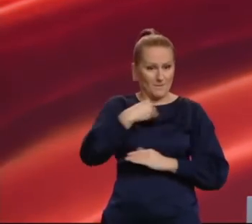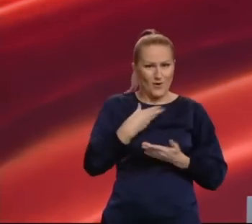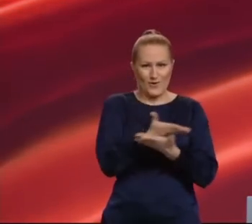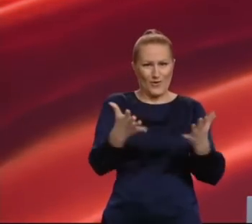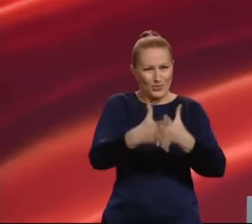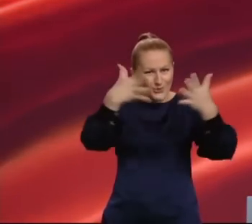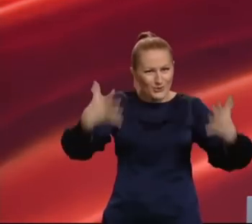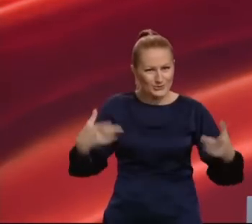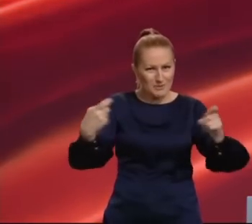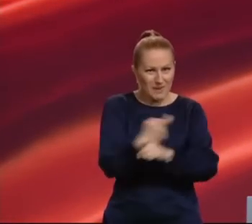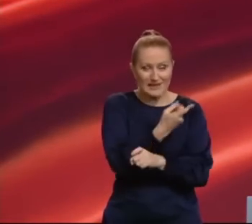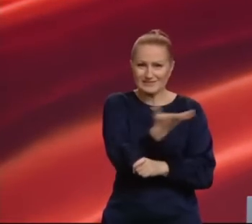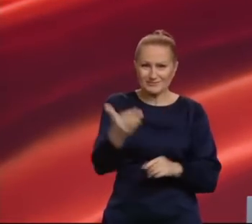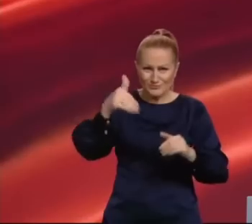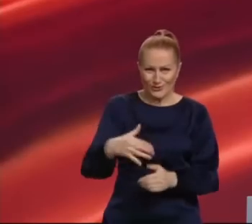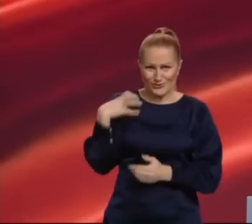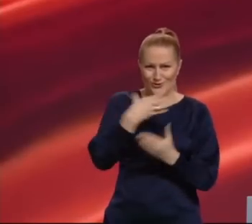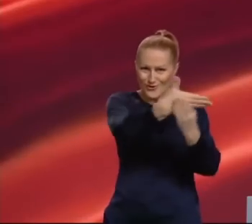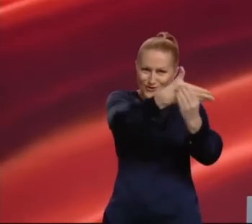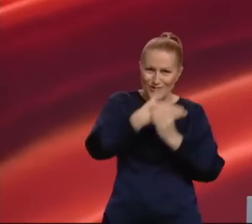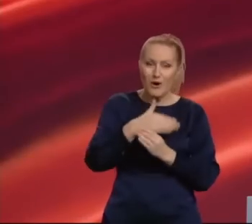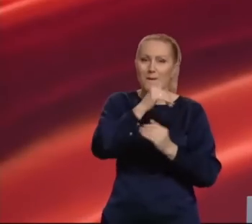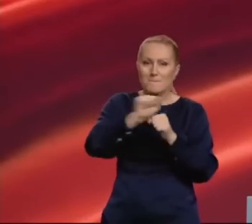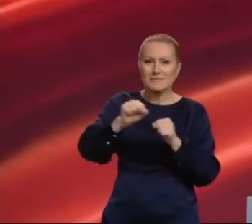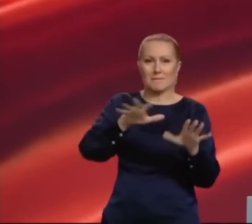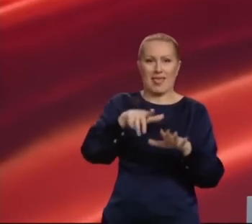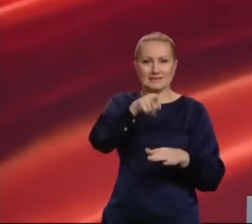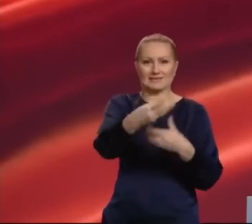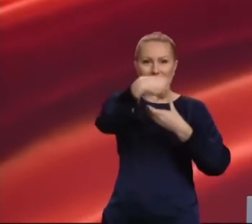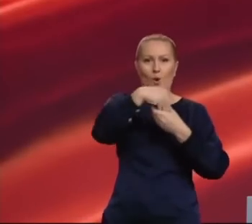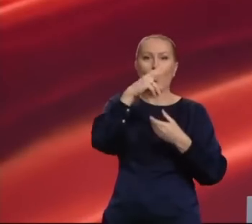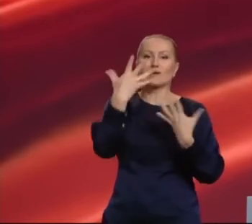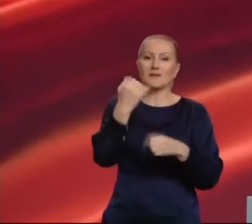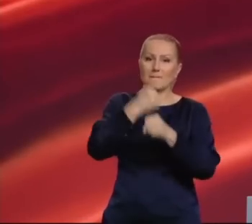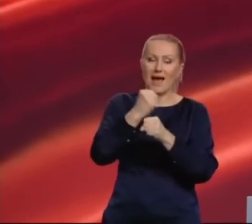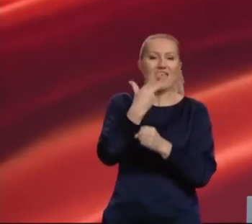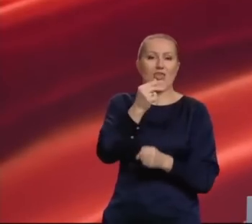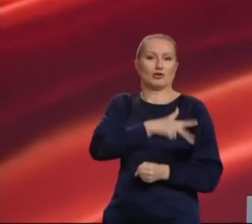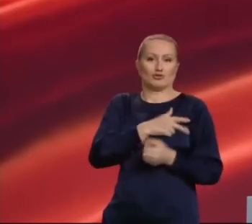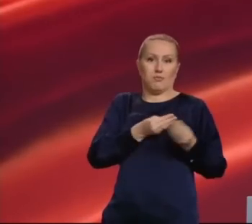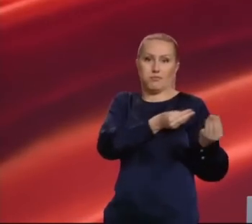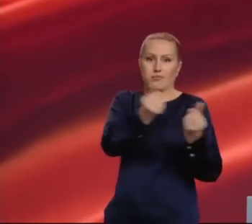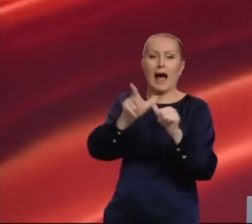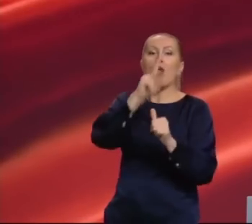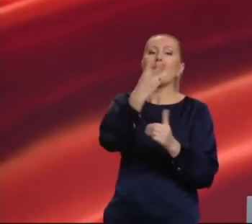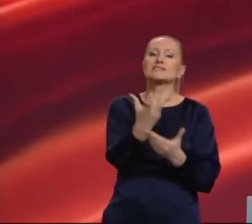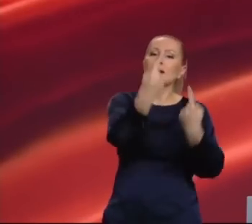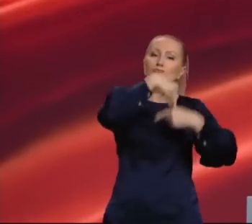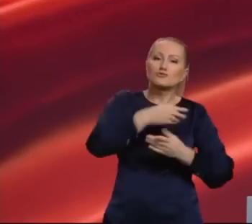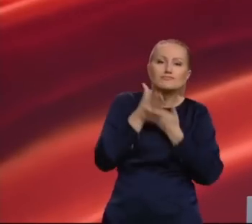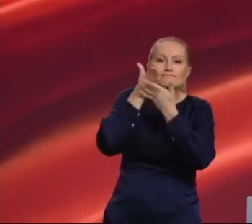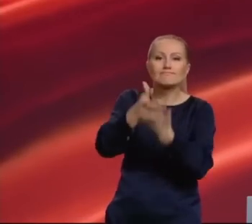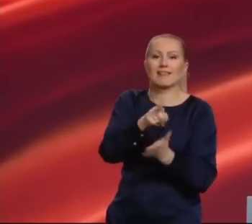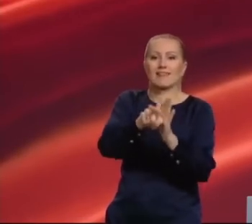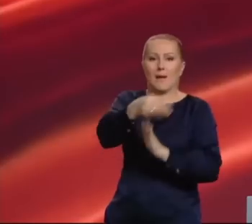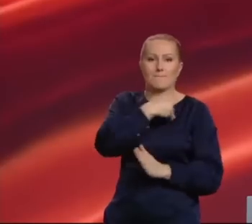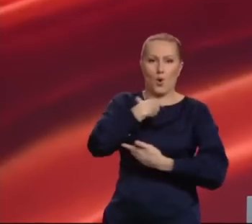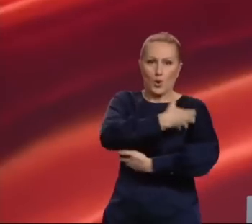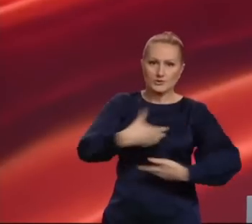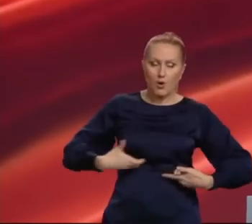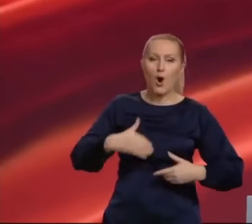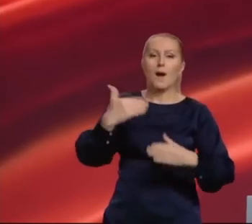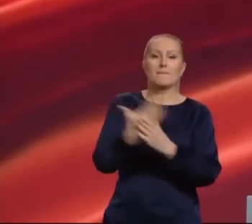krajem. Jest tu miejsce dla tych, którzy chcą pracować, nie przyjechać po socjal, ale wesprzeć polską gospodarkę, wesprzeć polskich przedsiębiorców. O tym